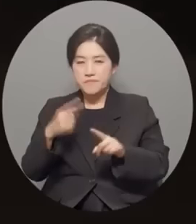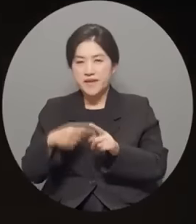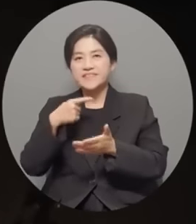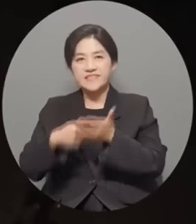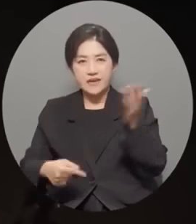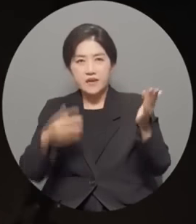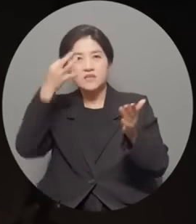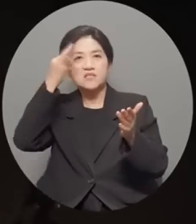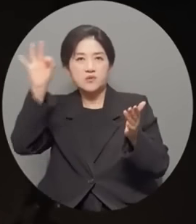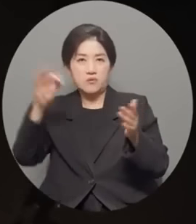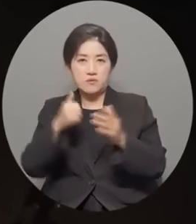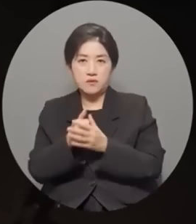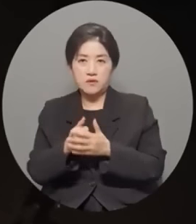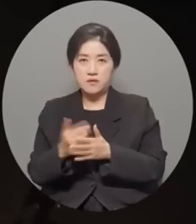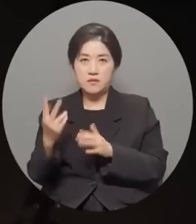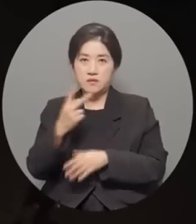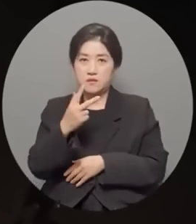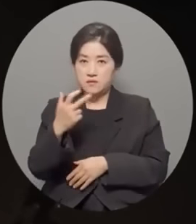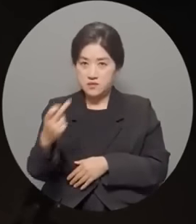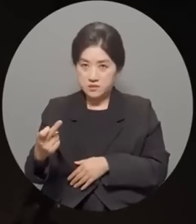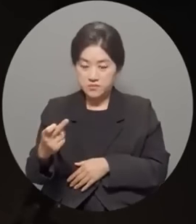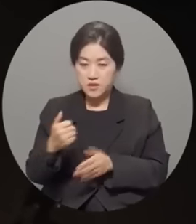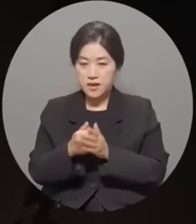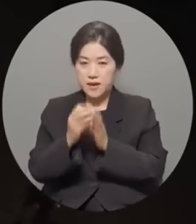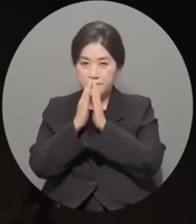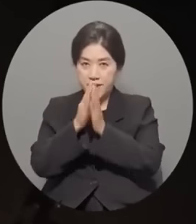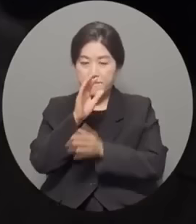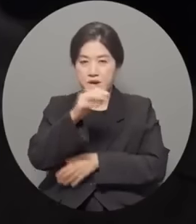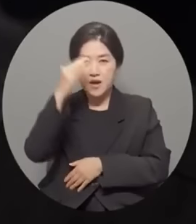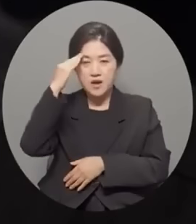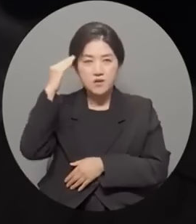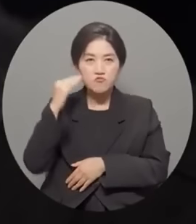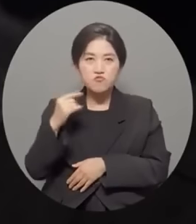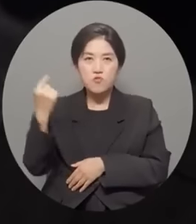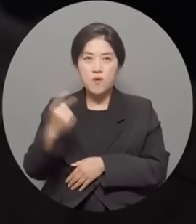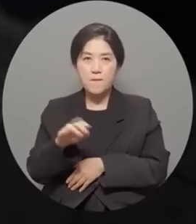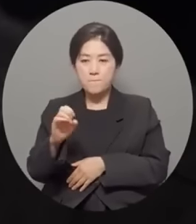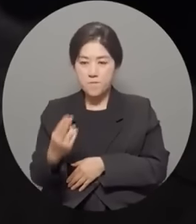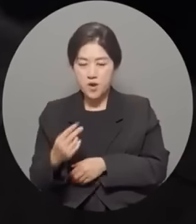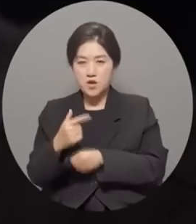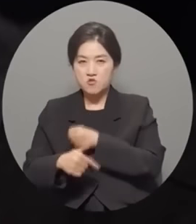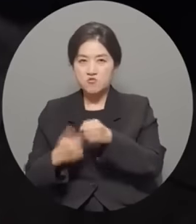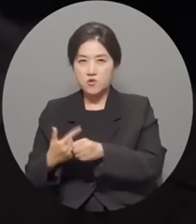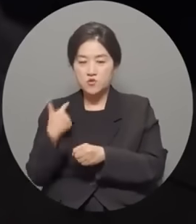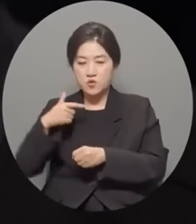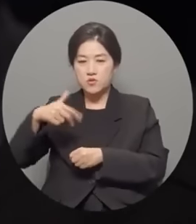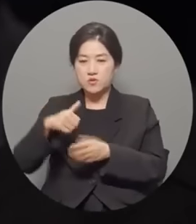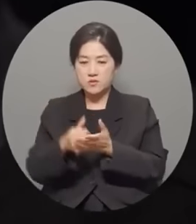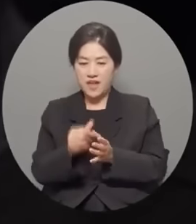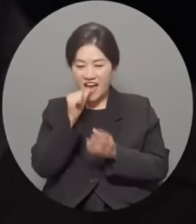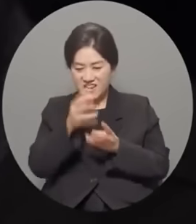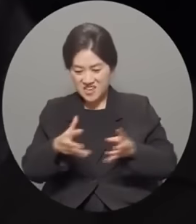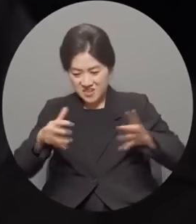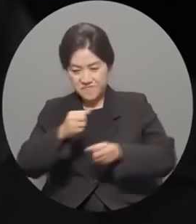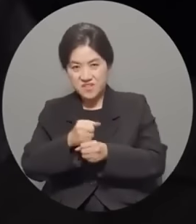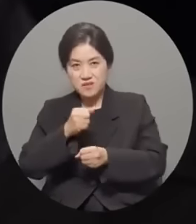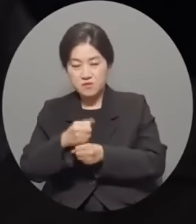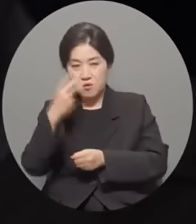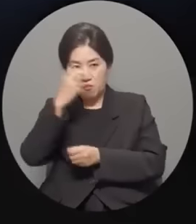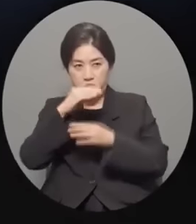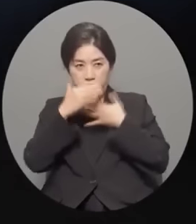있 지난 2017년 미얀마에서 한국에 온 표시는 6년 전 주물공장에서 변변한 보호장구도